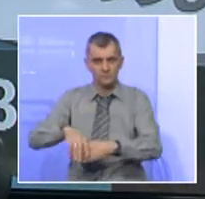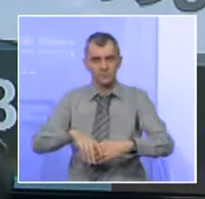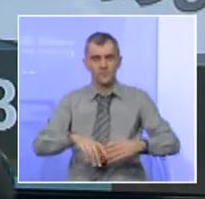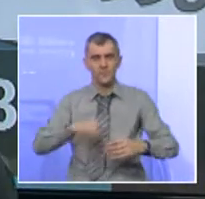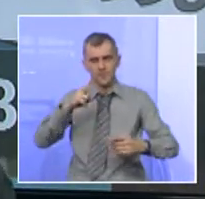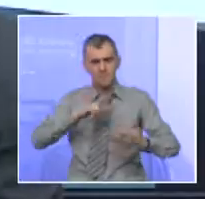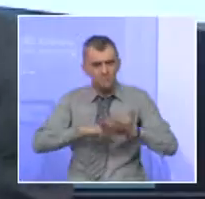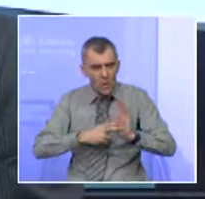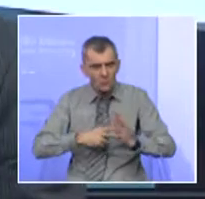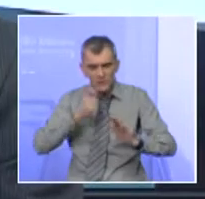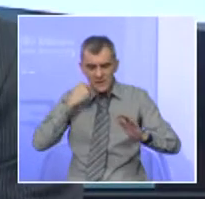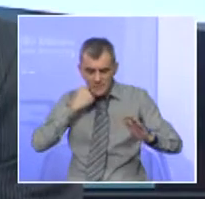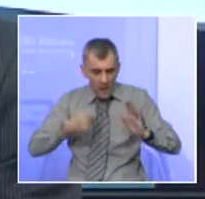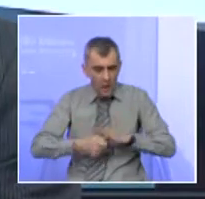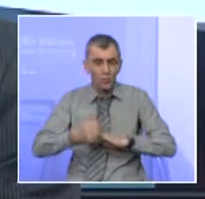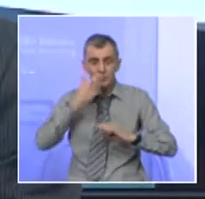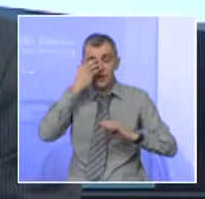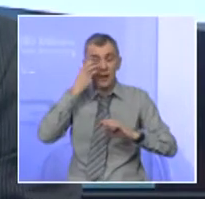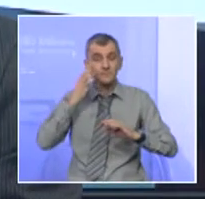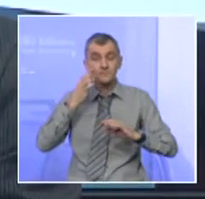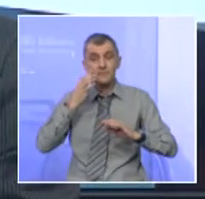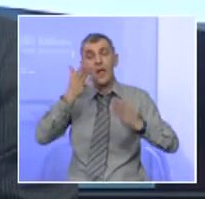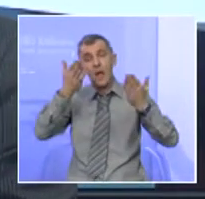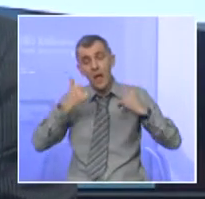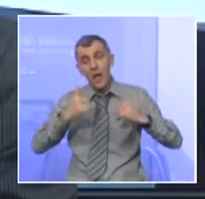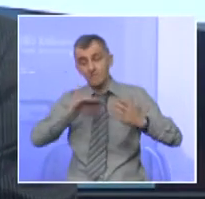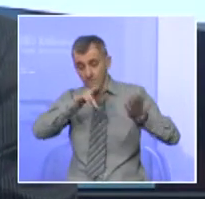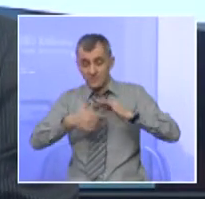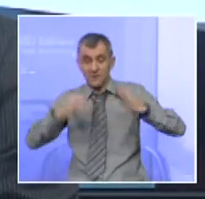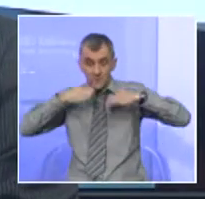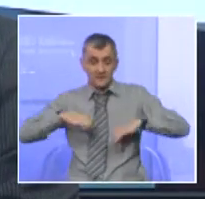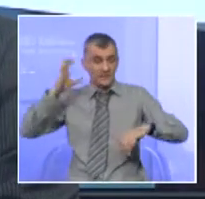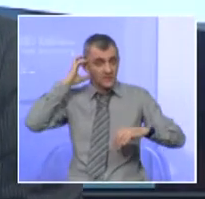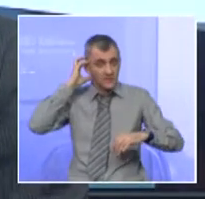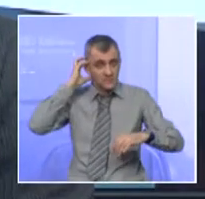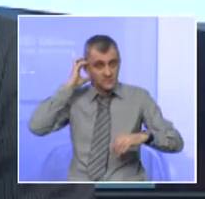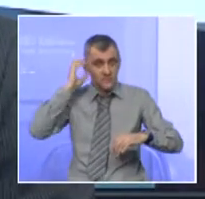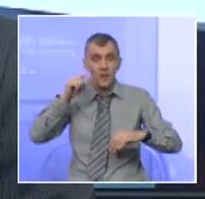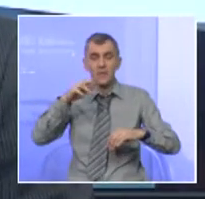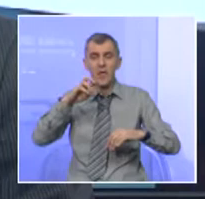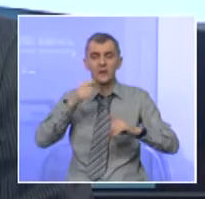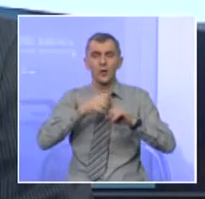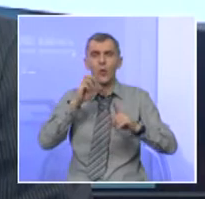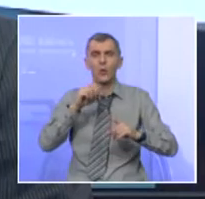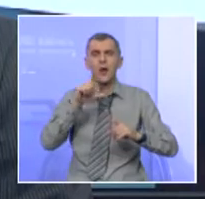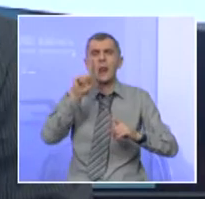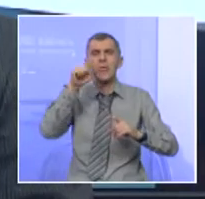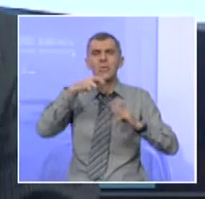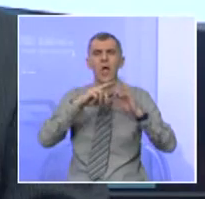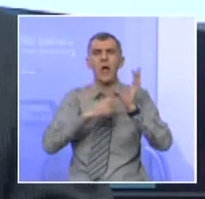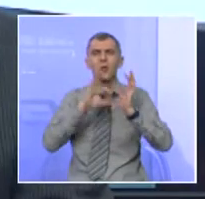politički organiziranim kriminalom i korupcijom. A potpredsjednik vlade Federacije BiH i resorni ministar Jerko Ivanković Šljanović izjavio